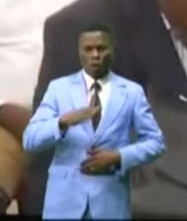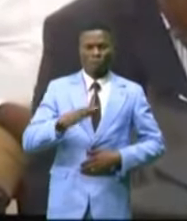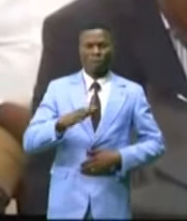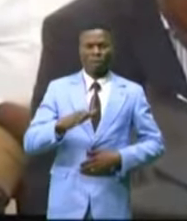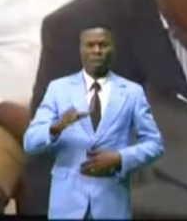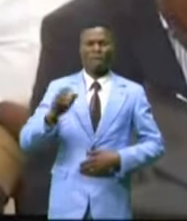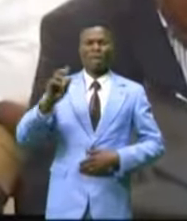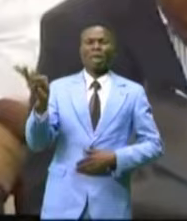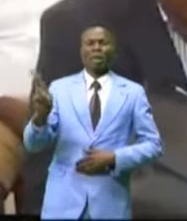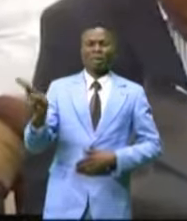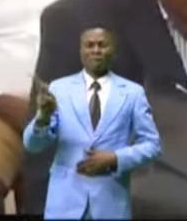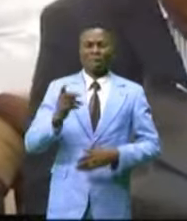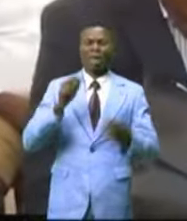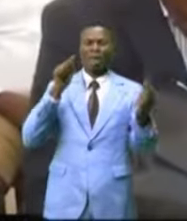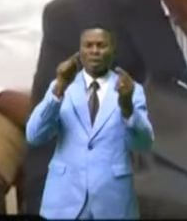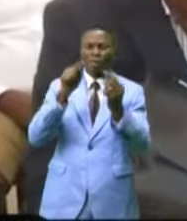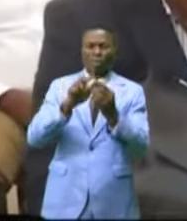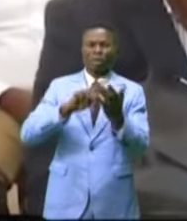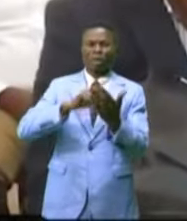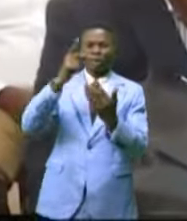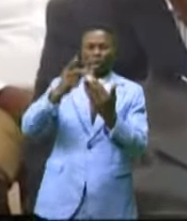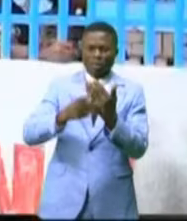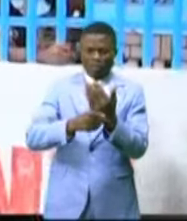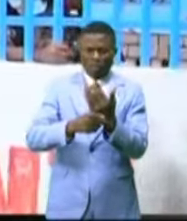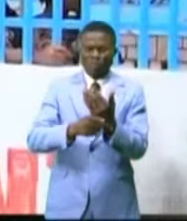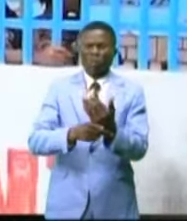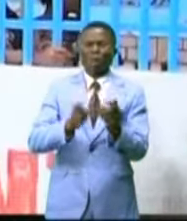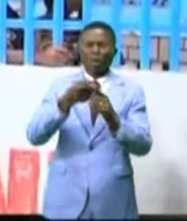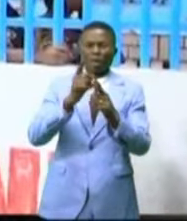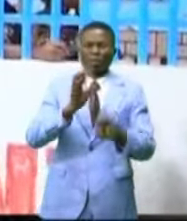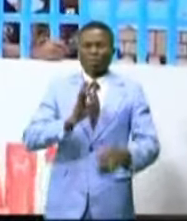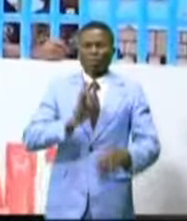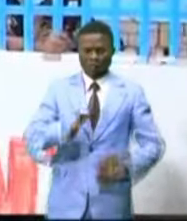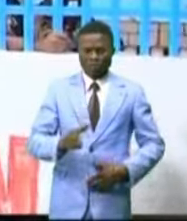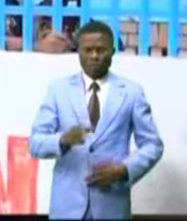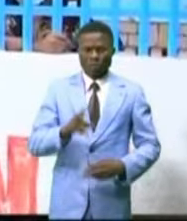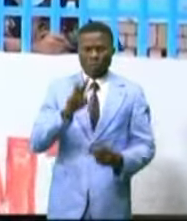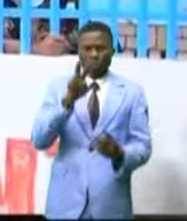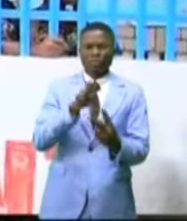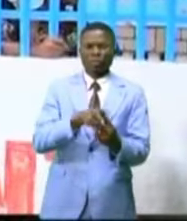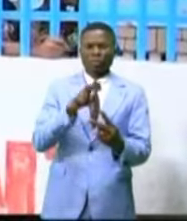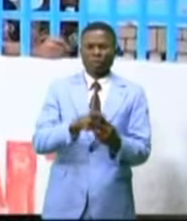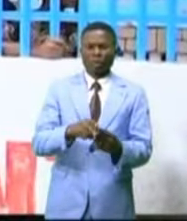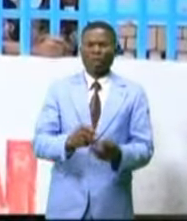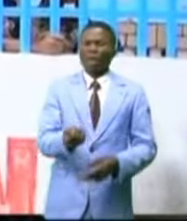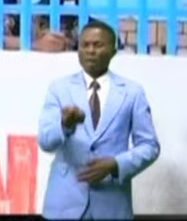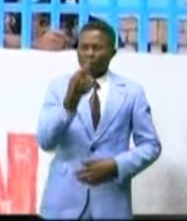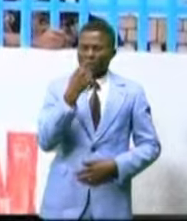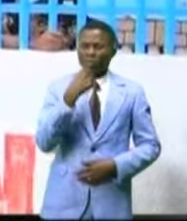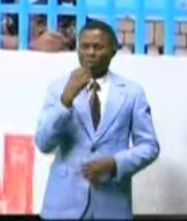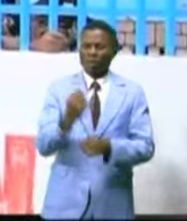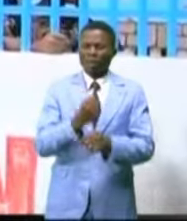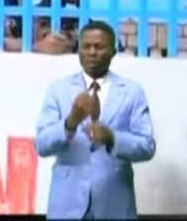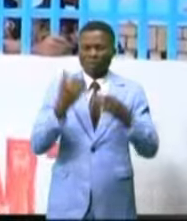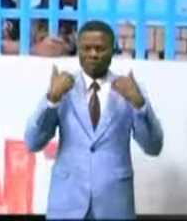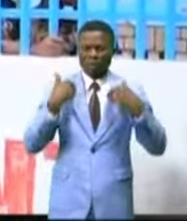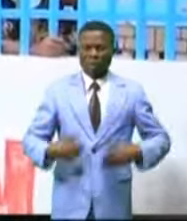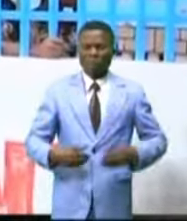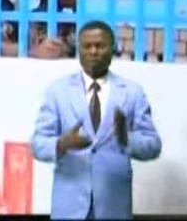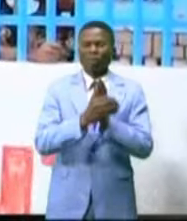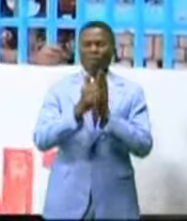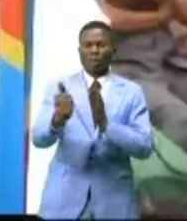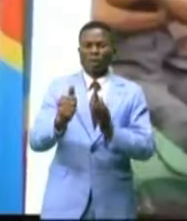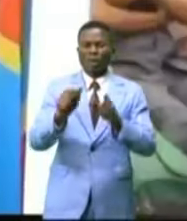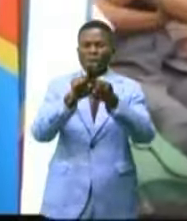ici les objectif de ce programme présidentiel et de garantir de soins et de services de santé de qualité et